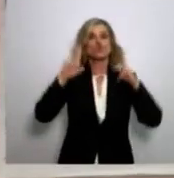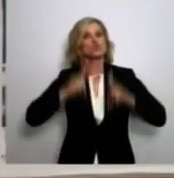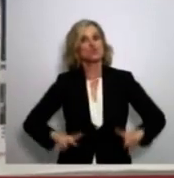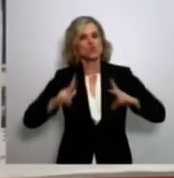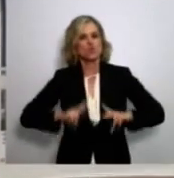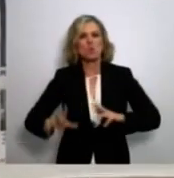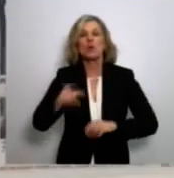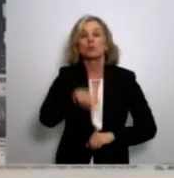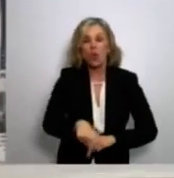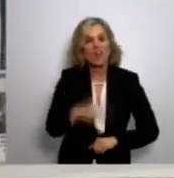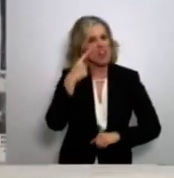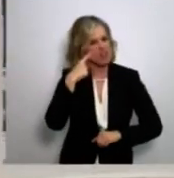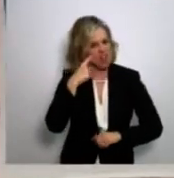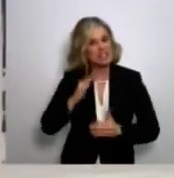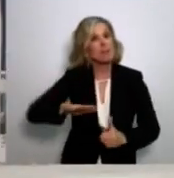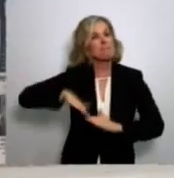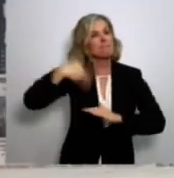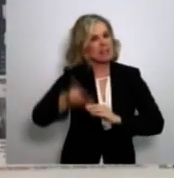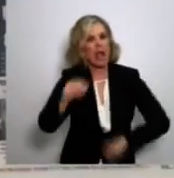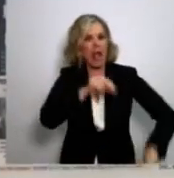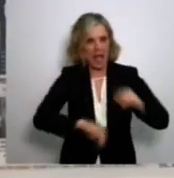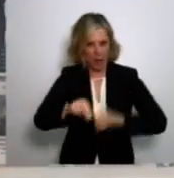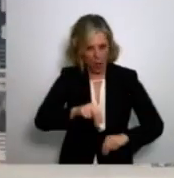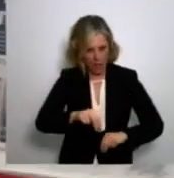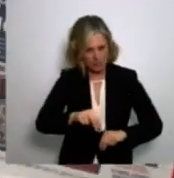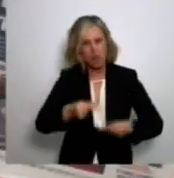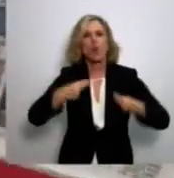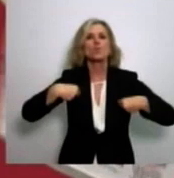ετοιμάζουν και θα την φέρουν εις πέρας, εάν δεν τους σταματήσουμε.